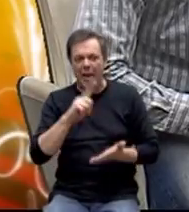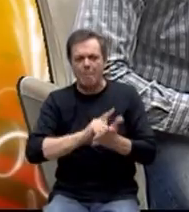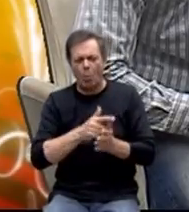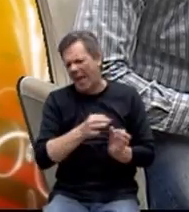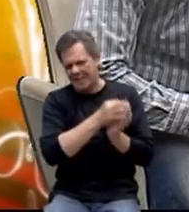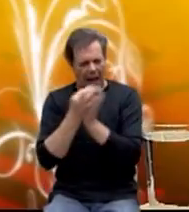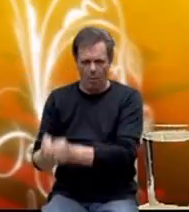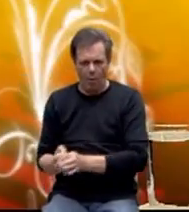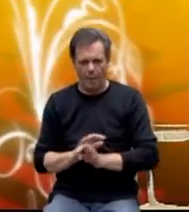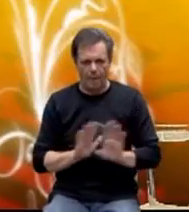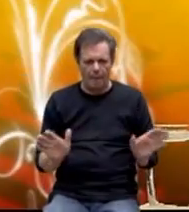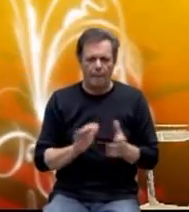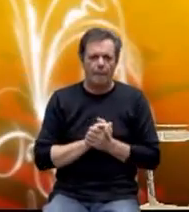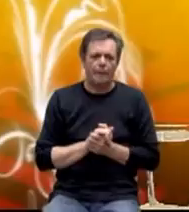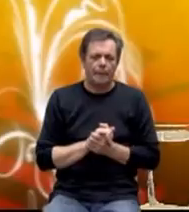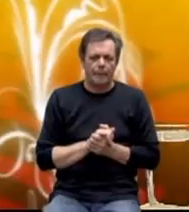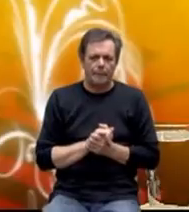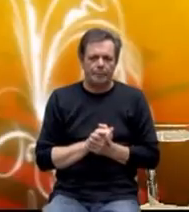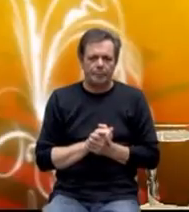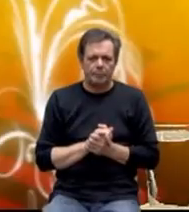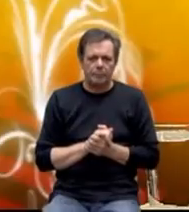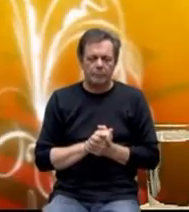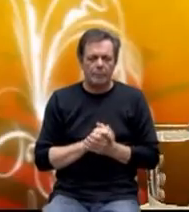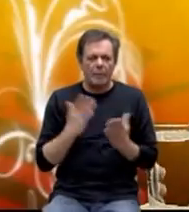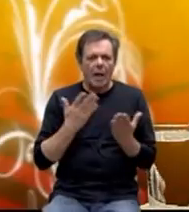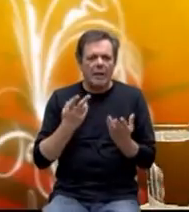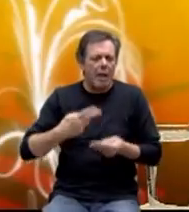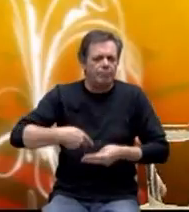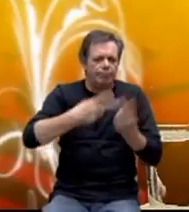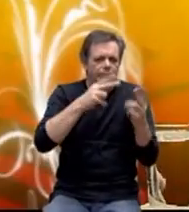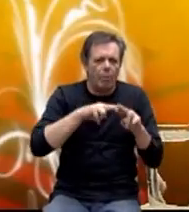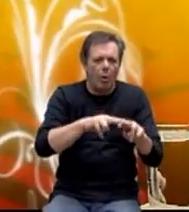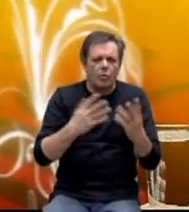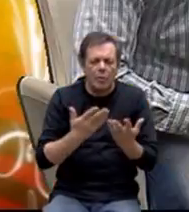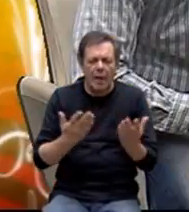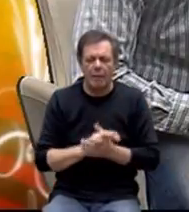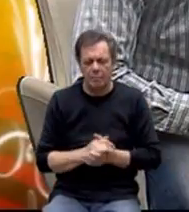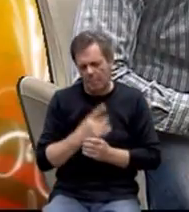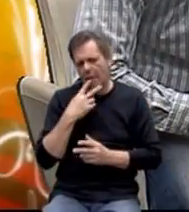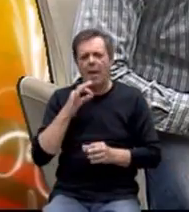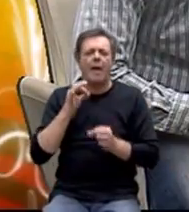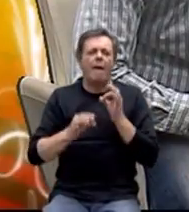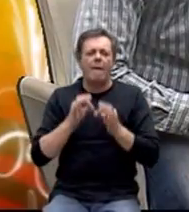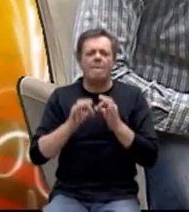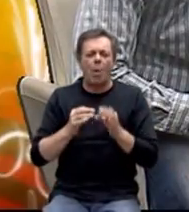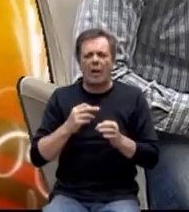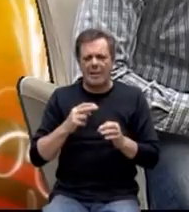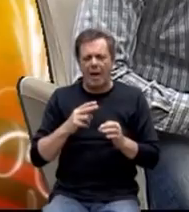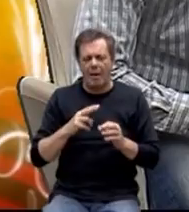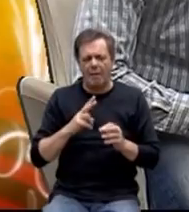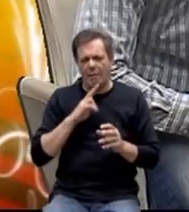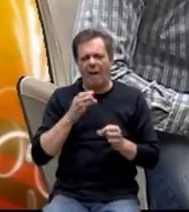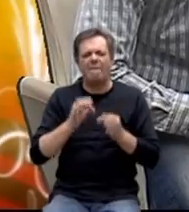neprekidno. Samo mi recite gdje je otišao poslije i kud su ga odvezli? Na koju kliniku? U Vinogradsku bolnicu.